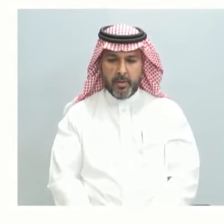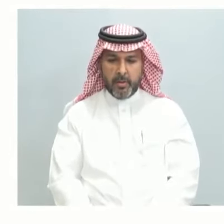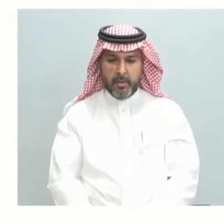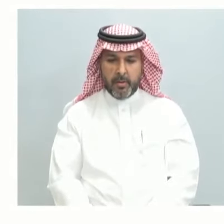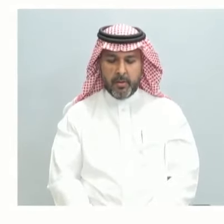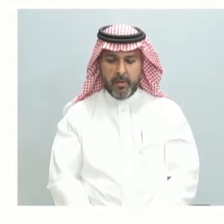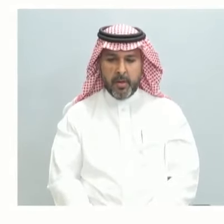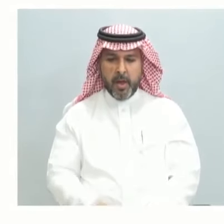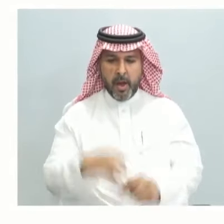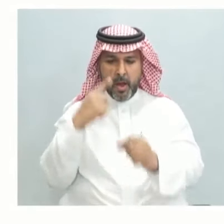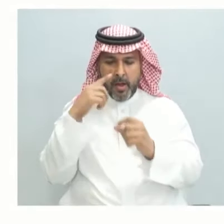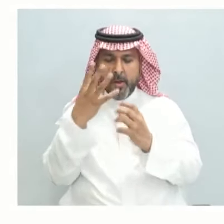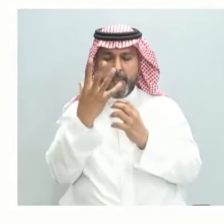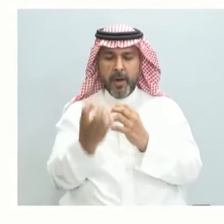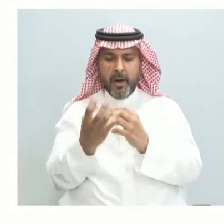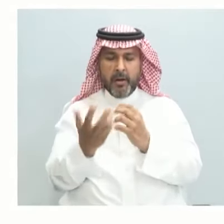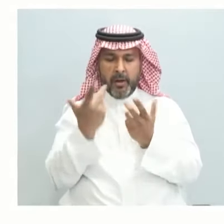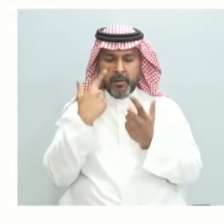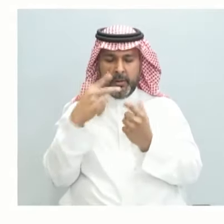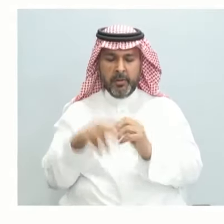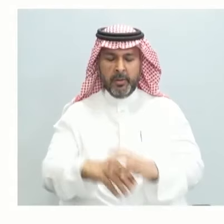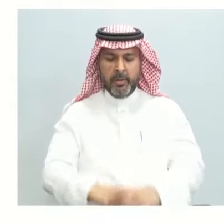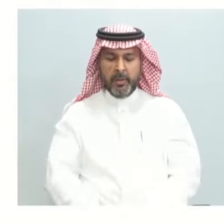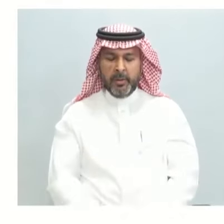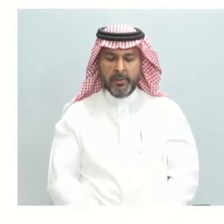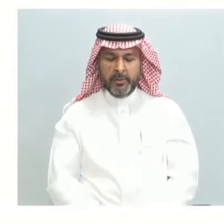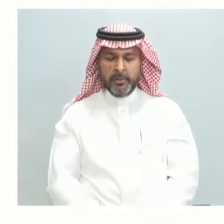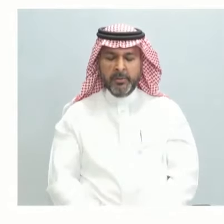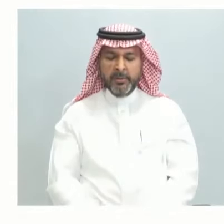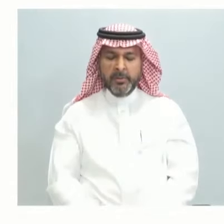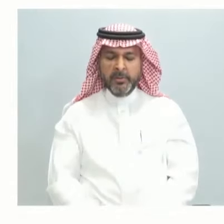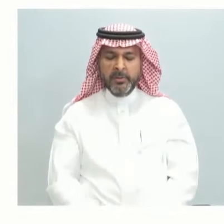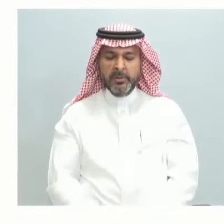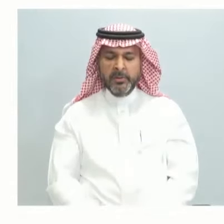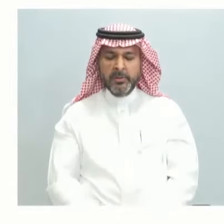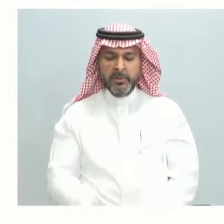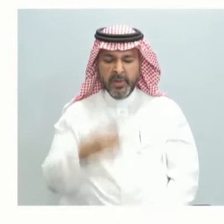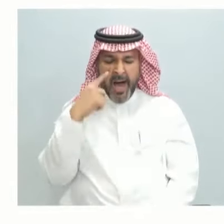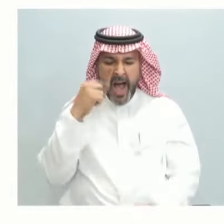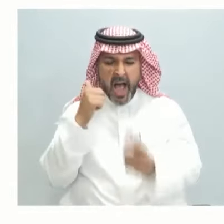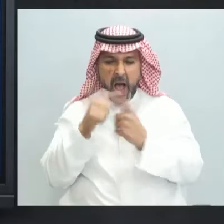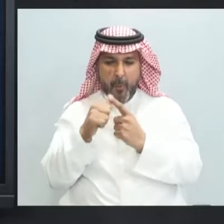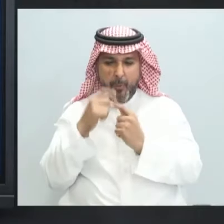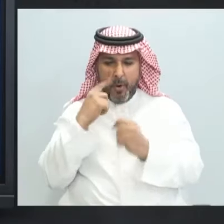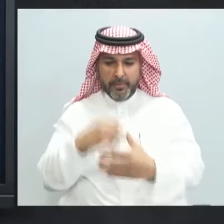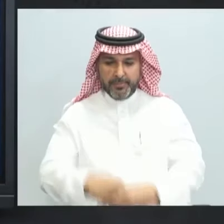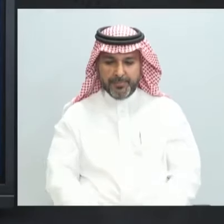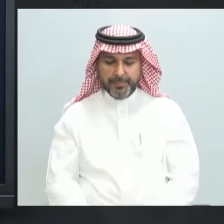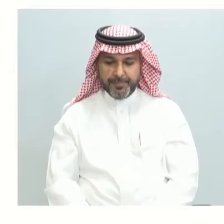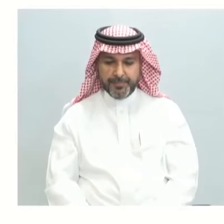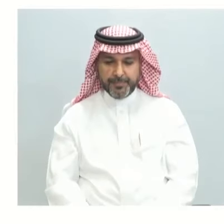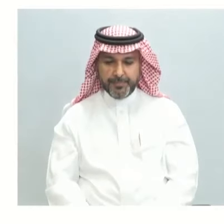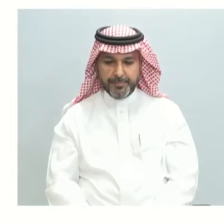الاول نحتاج الى ايجاد البواقي لنرى كيف يمكن ايجاد البواقي اذا ضافني الف ليه